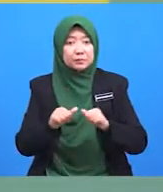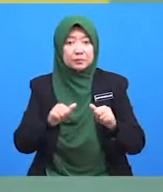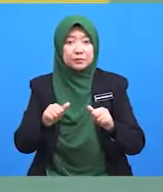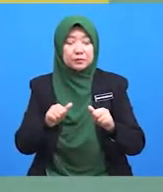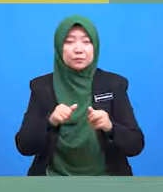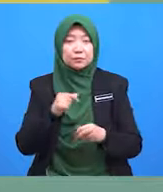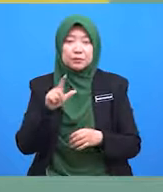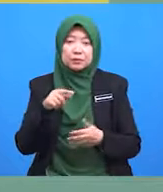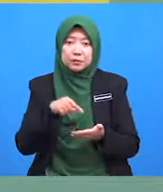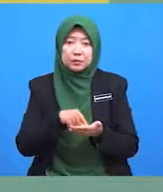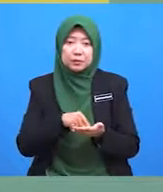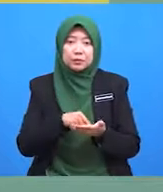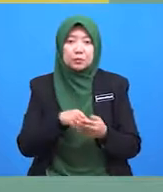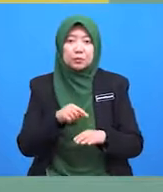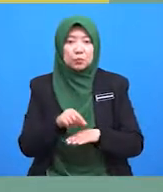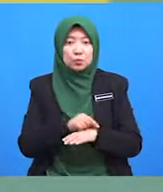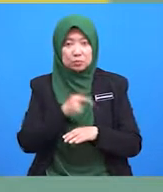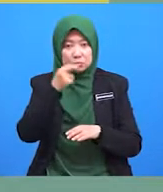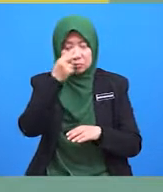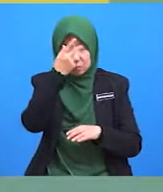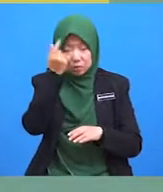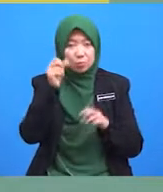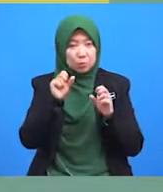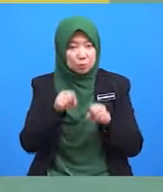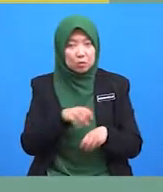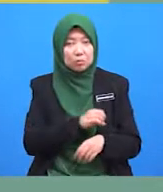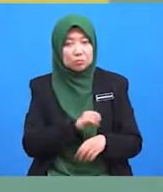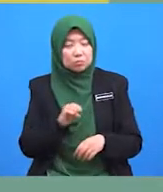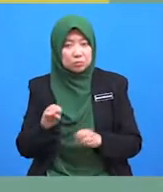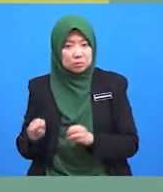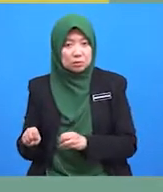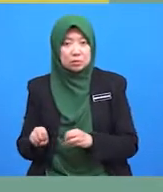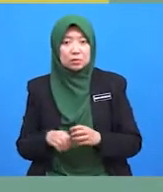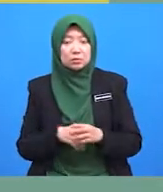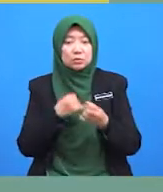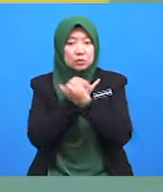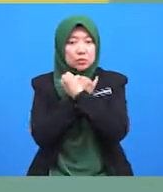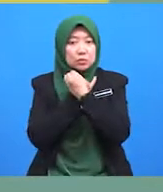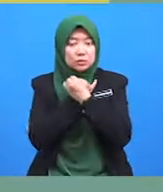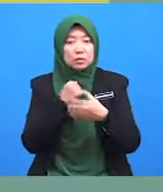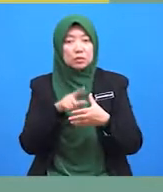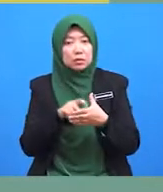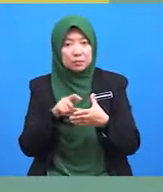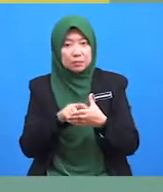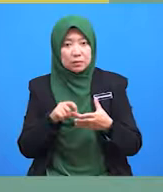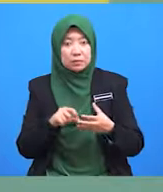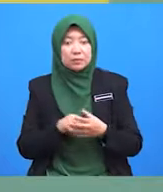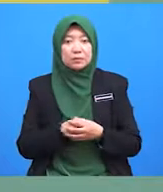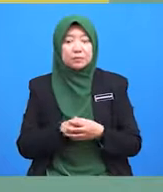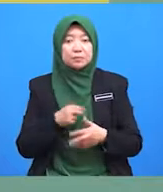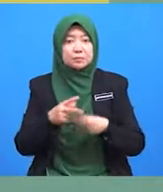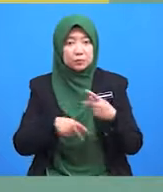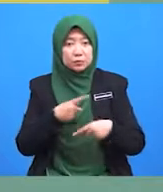gel ini digunakan kerana ia boleh menyingkirkan toksik, lemak, selulit melalui